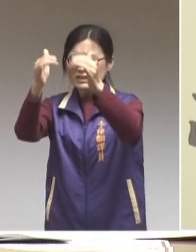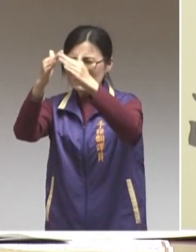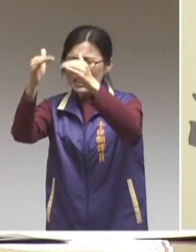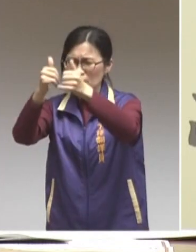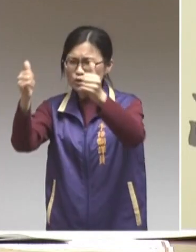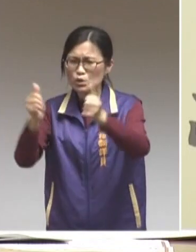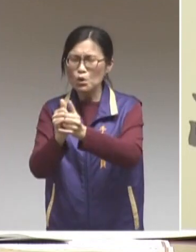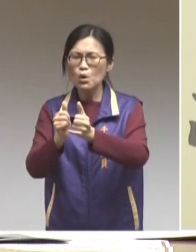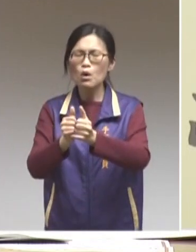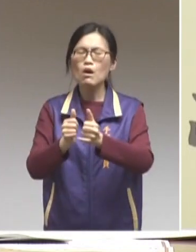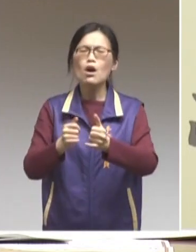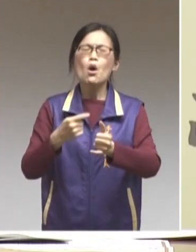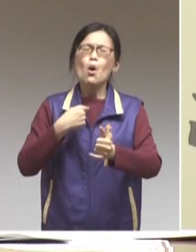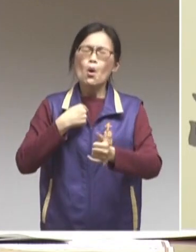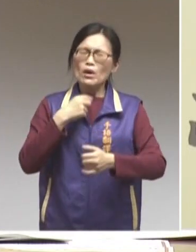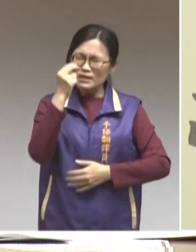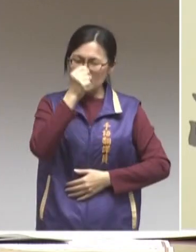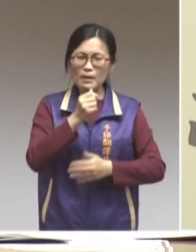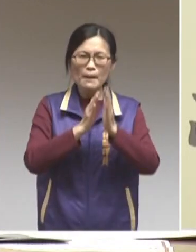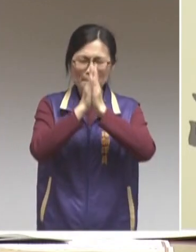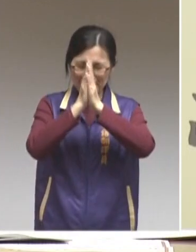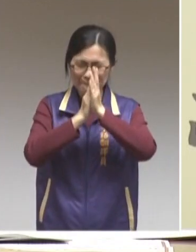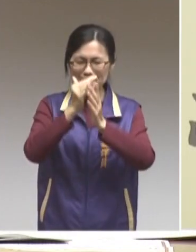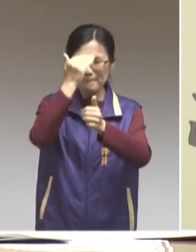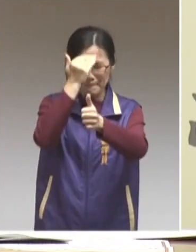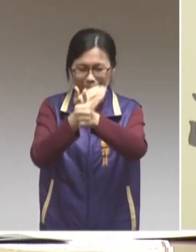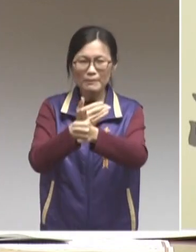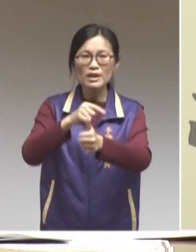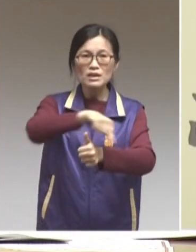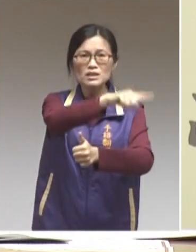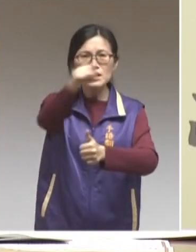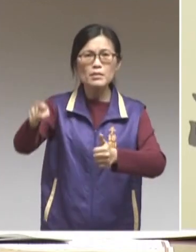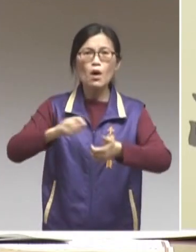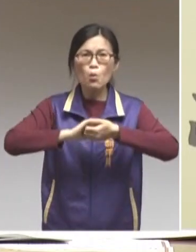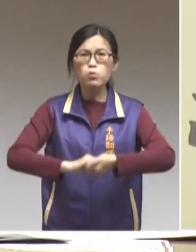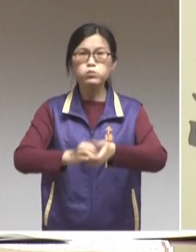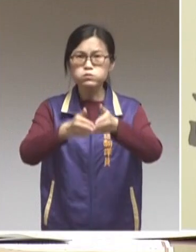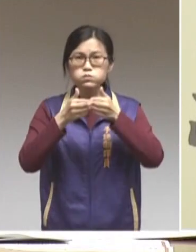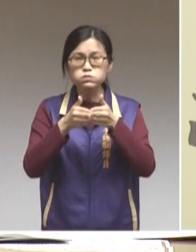以我真的要请拜托大家，啊，这里务必啊，在